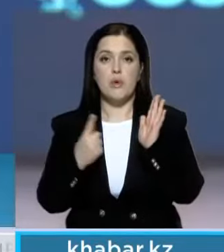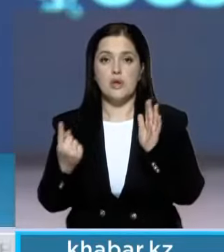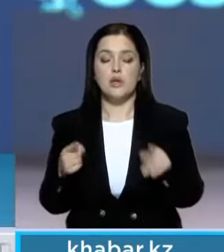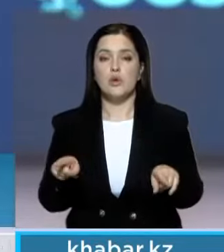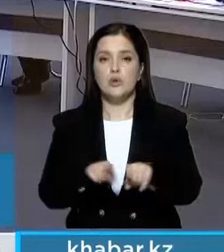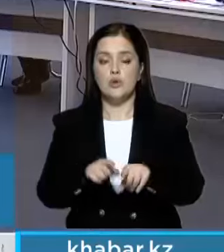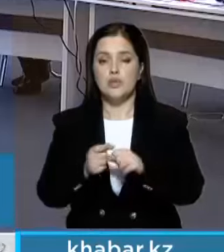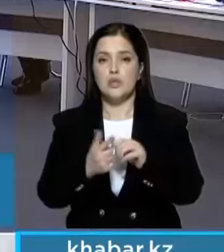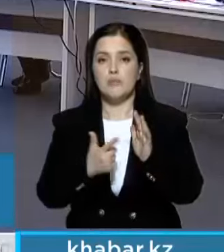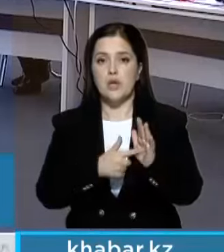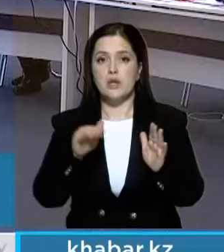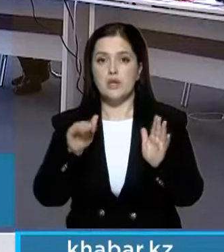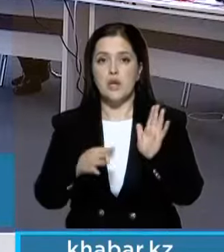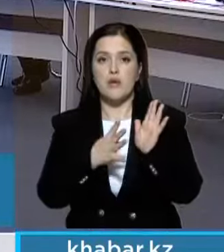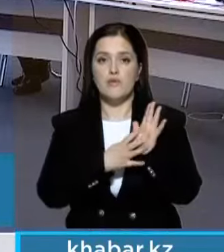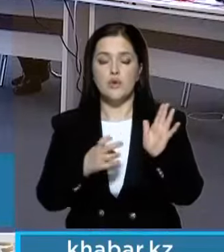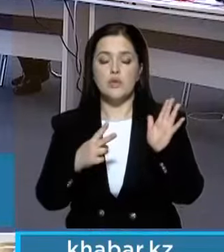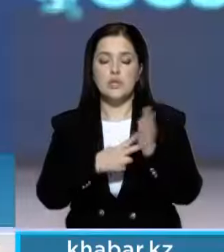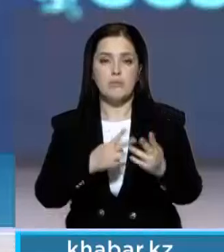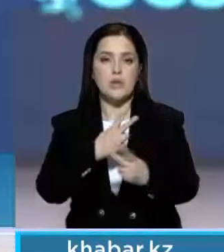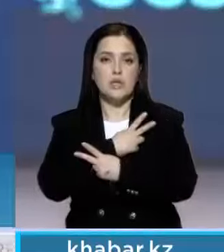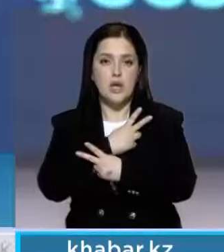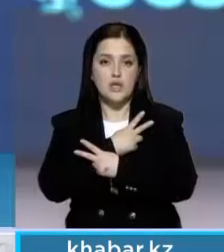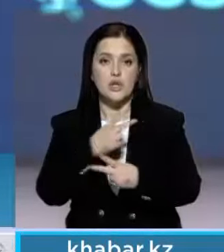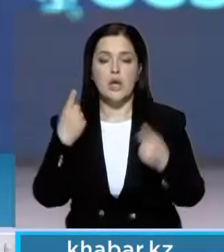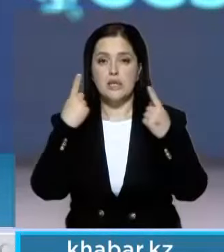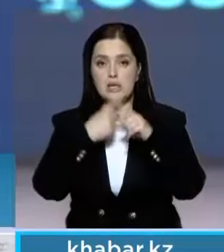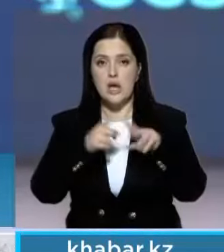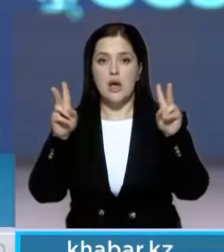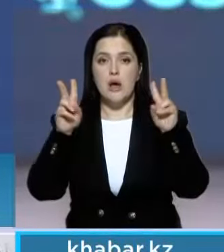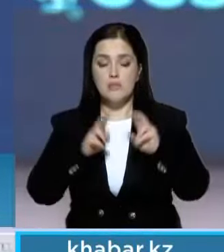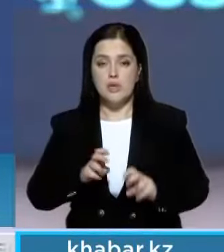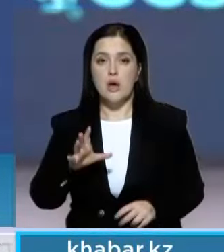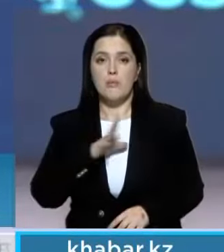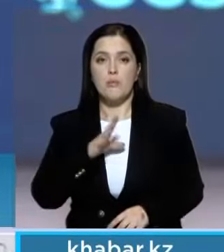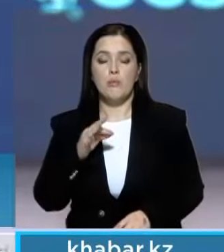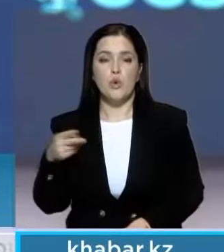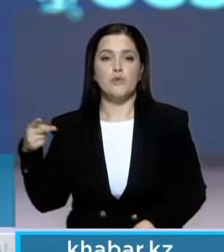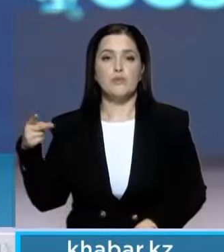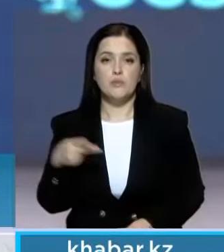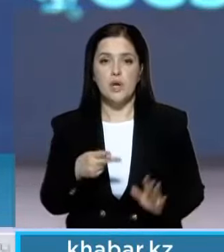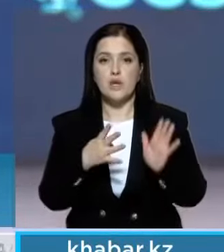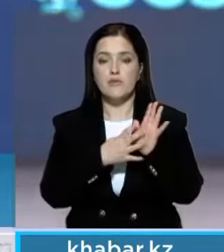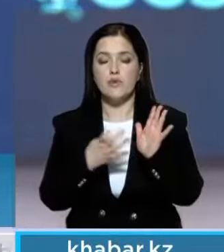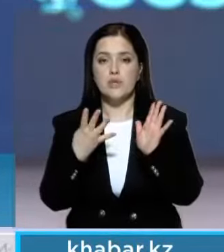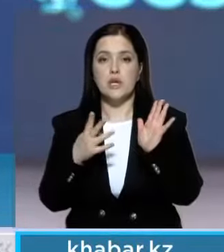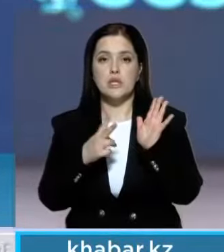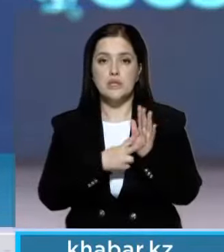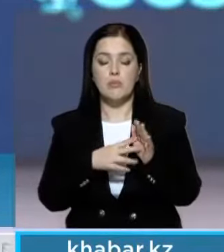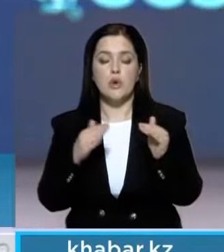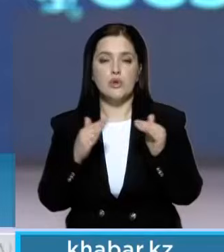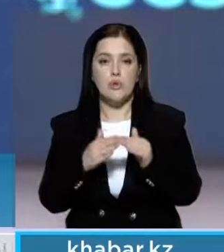также 17907 дачных объектов. Техническое обследование проведено по 2947